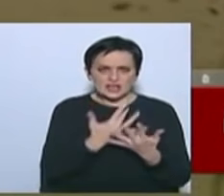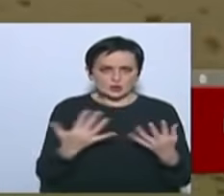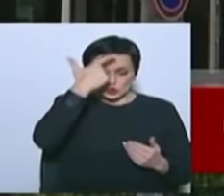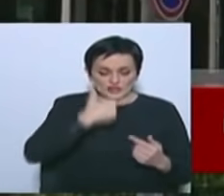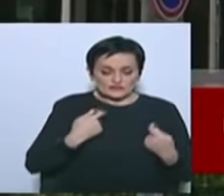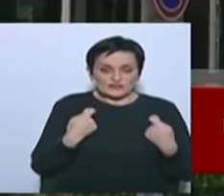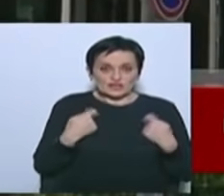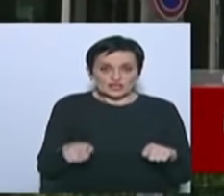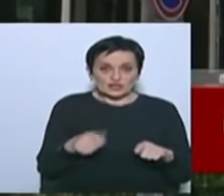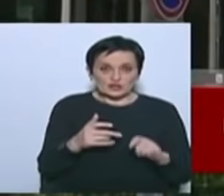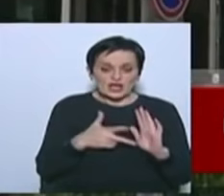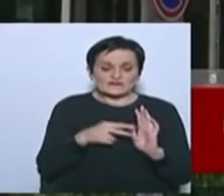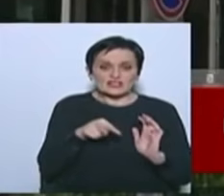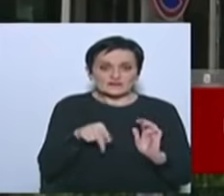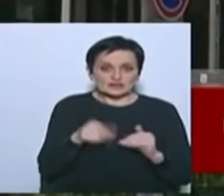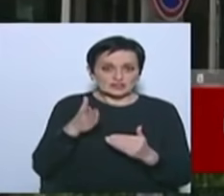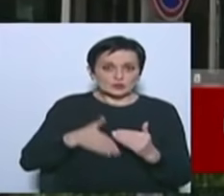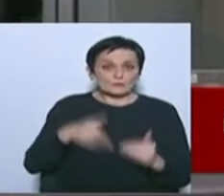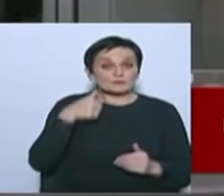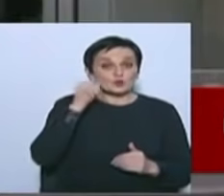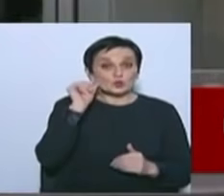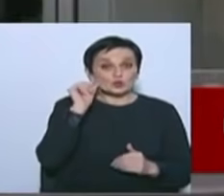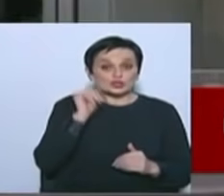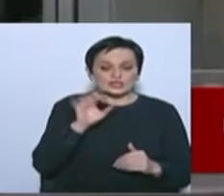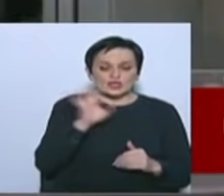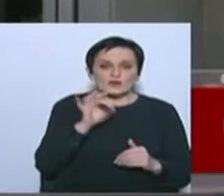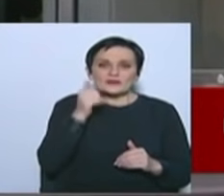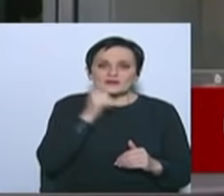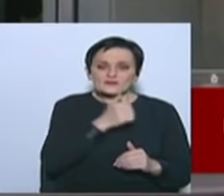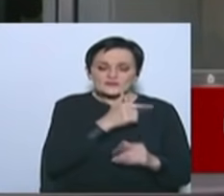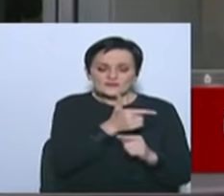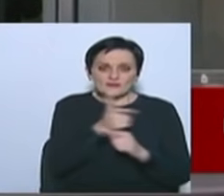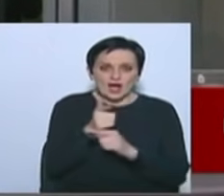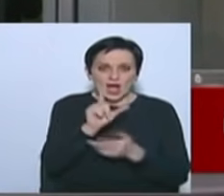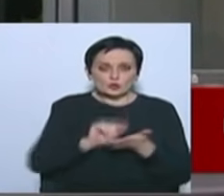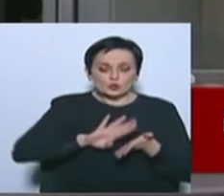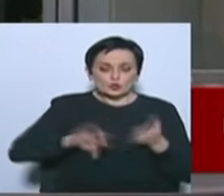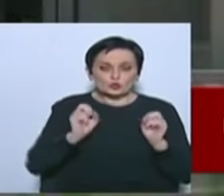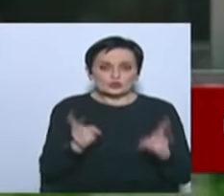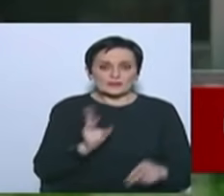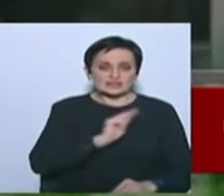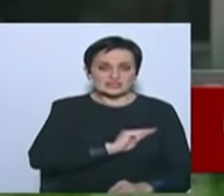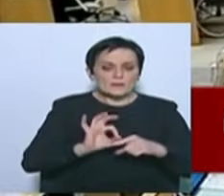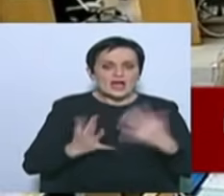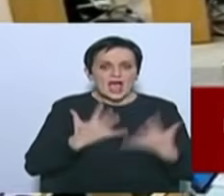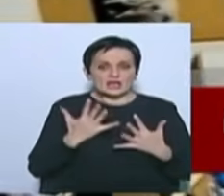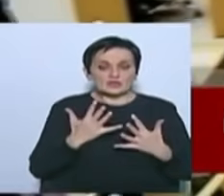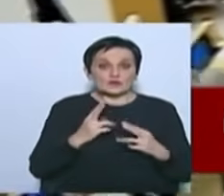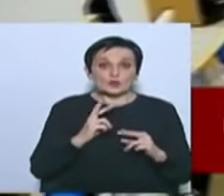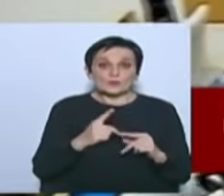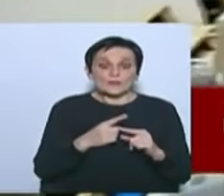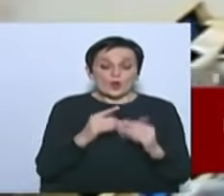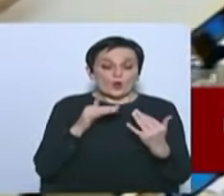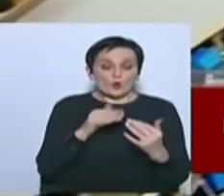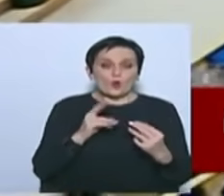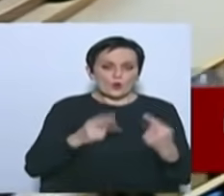կրող թղթապանակներից մեկում ներկայացված է վրաց բարձրաստիճան եկեղեցականների մի քանի տասնյական ձանձանուներ, որոնք